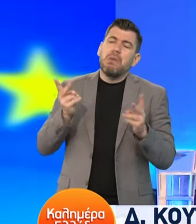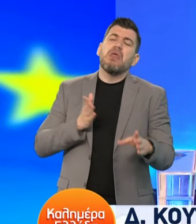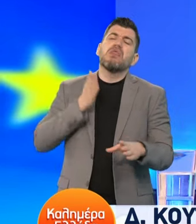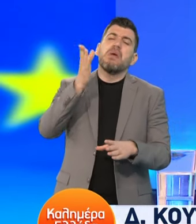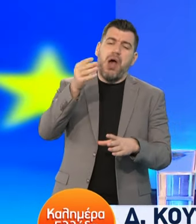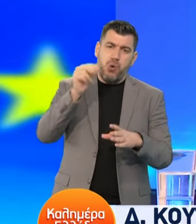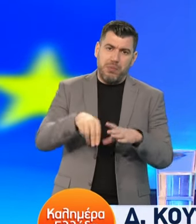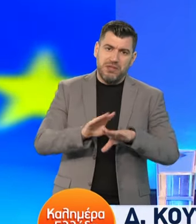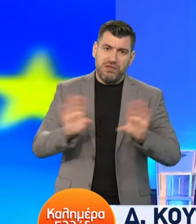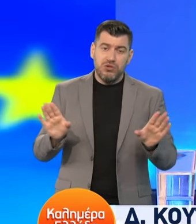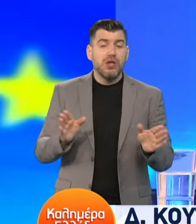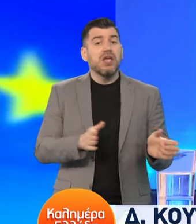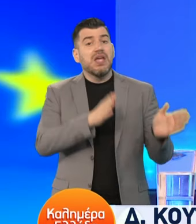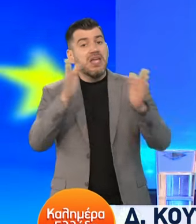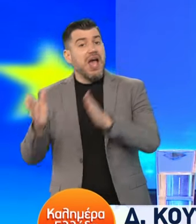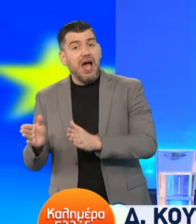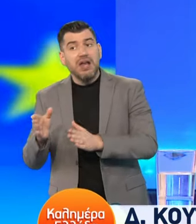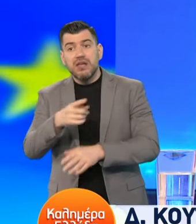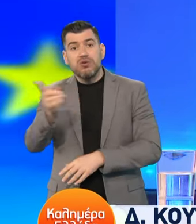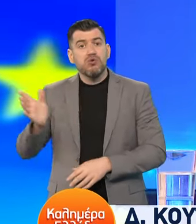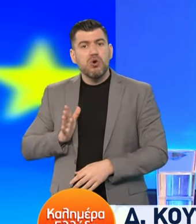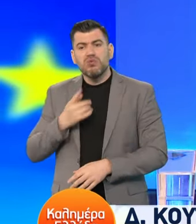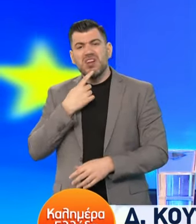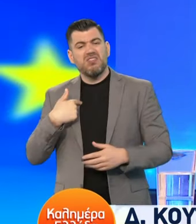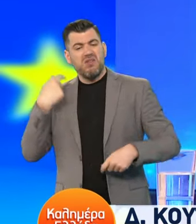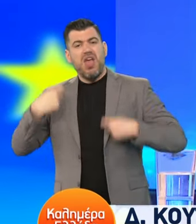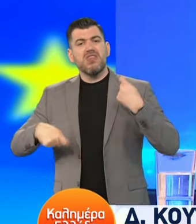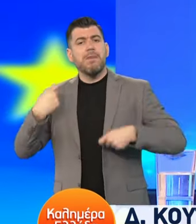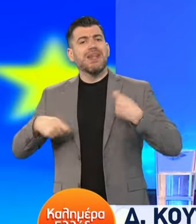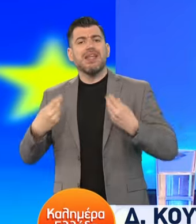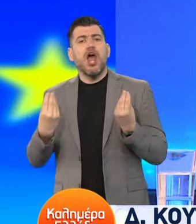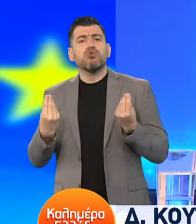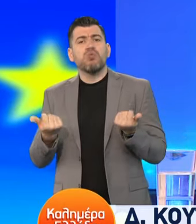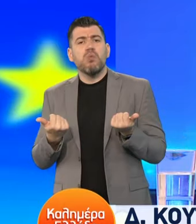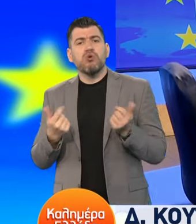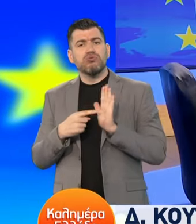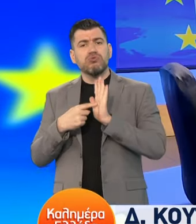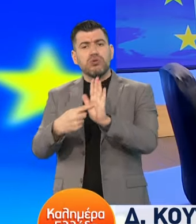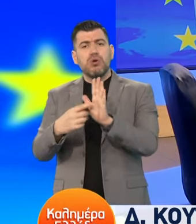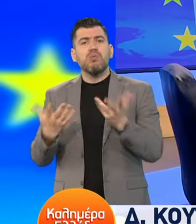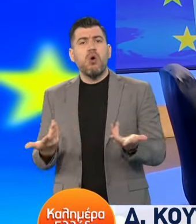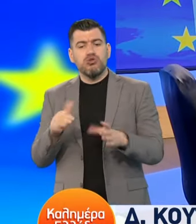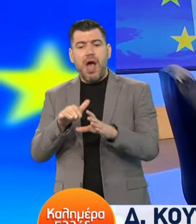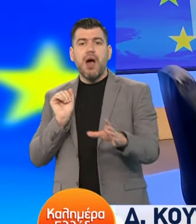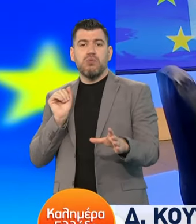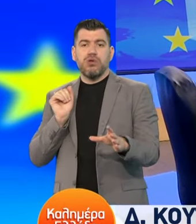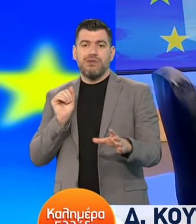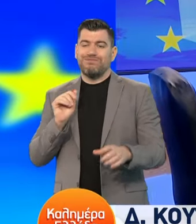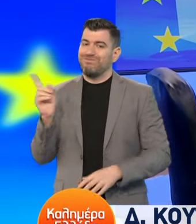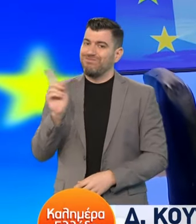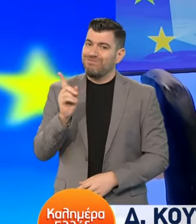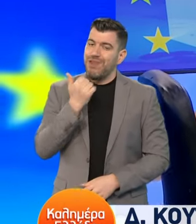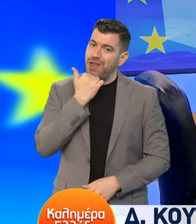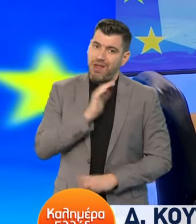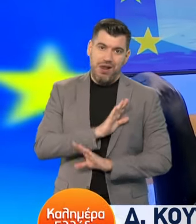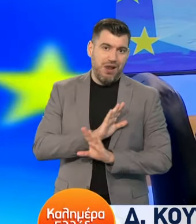πολιτικοποιημένο χαρακτήρα, ότι εκφράζω τη διαμαρτυρία μου και με την αποχή, αλλά το ζήτημα δεν είναι αυτό.